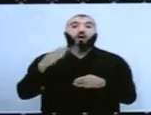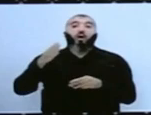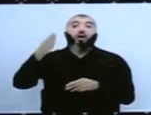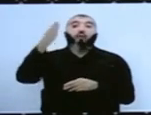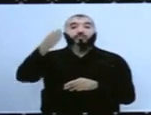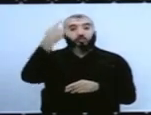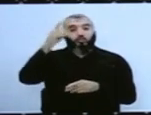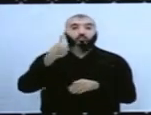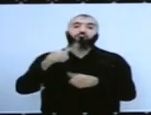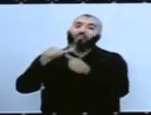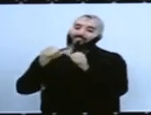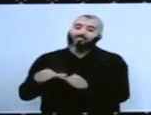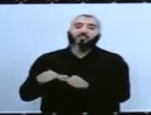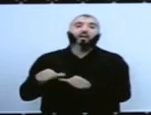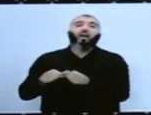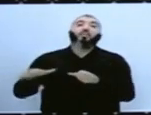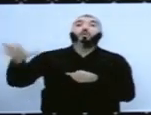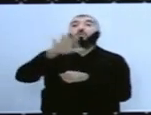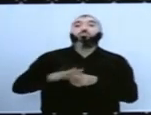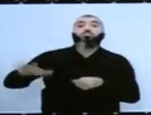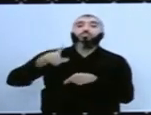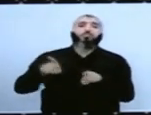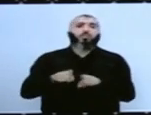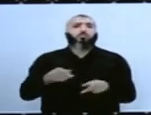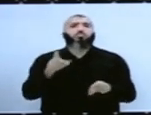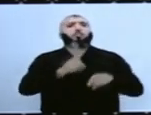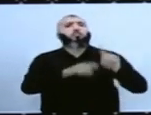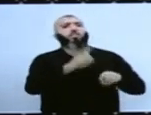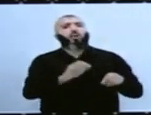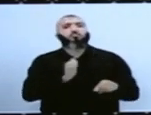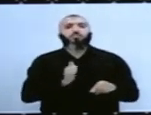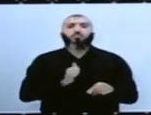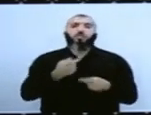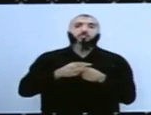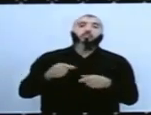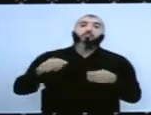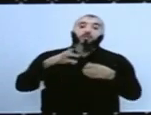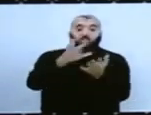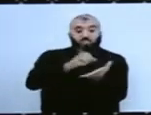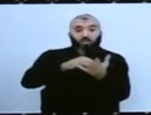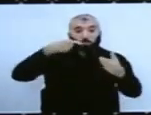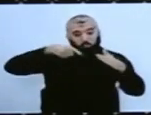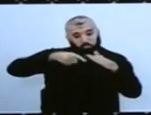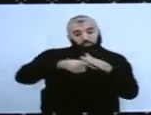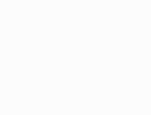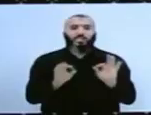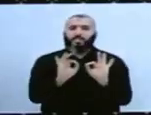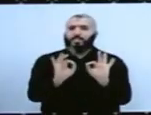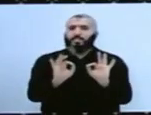والحفاظ على البيئة والمحافظة على الممتلكات وحماية الثروات التي تزخر بها